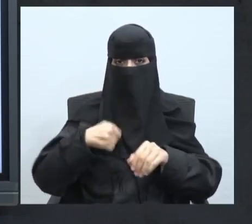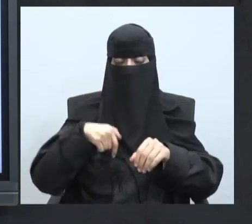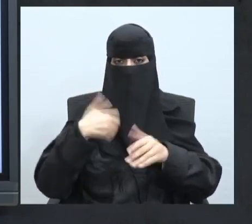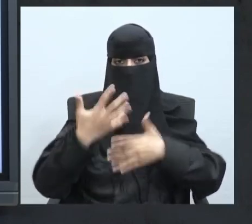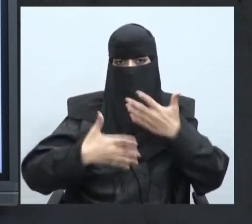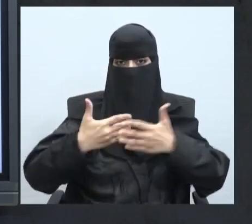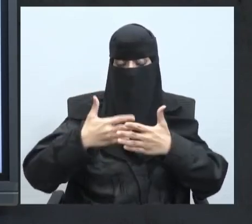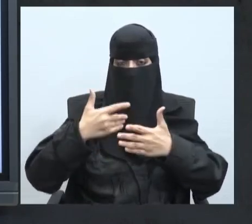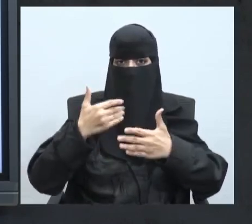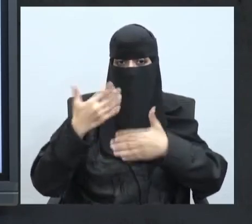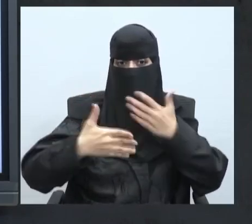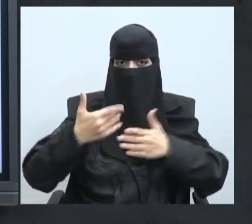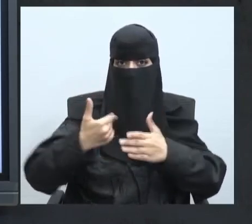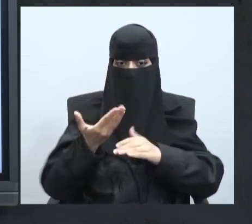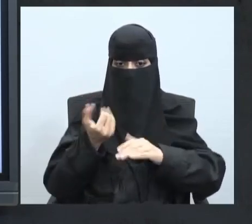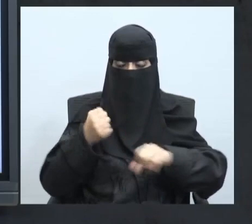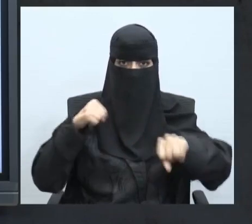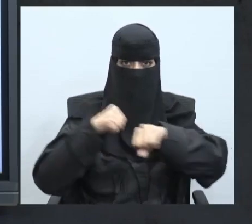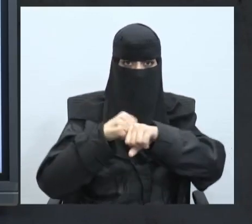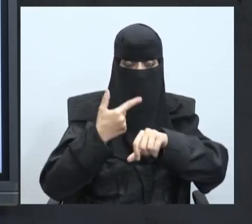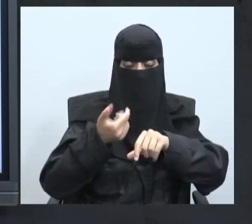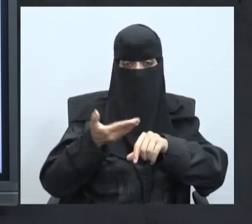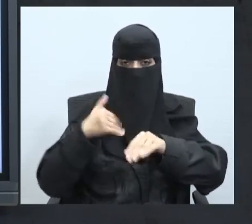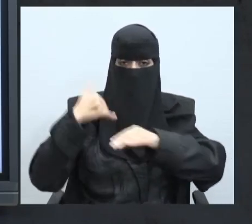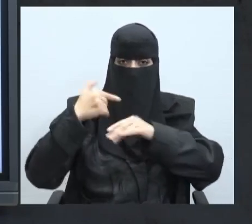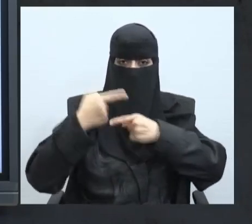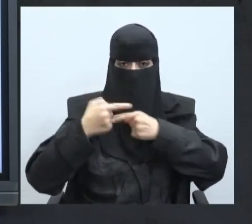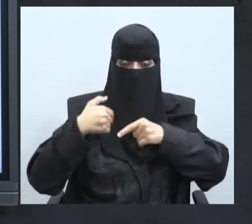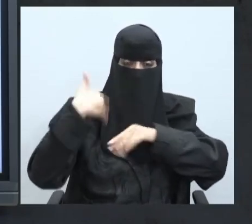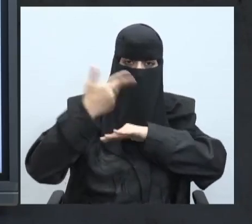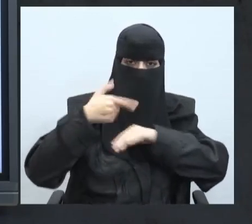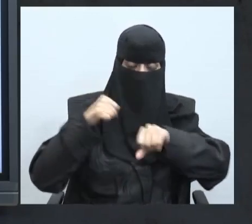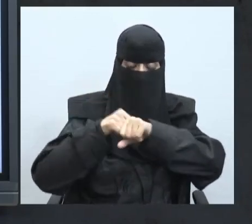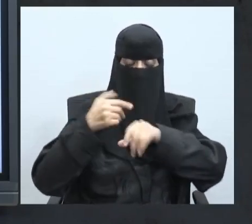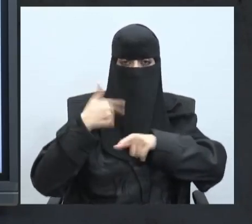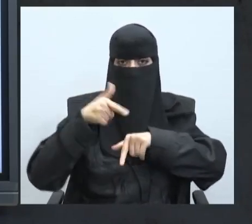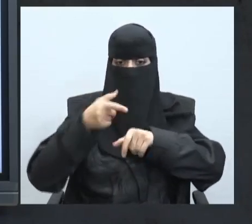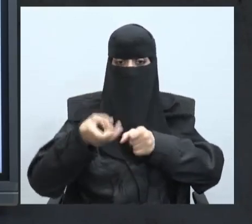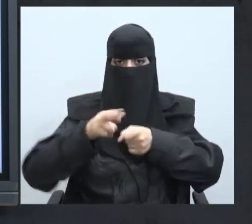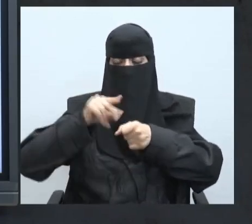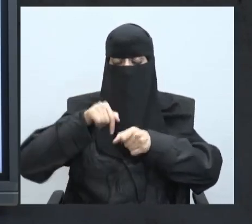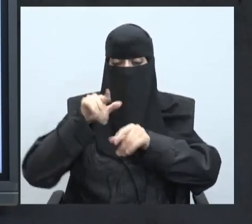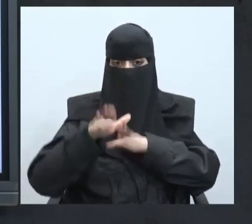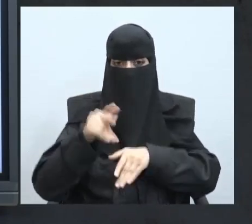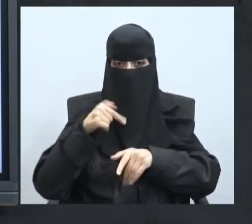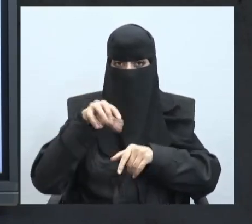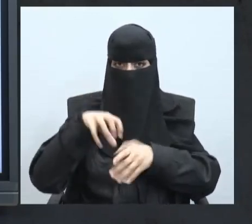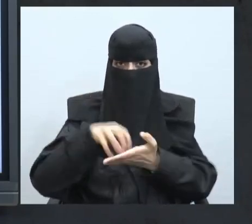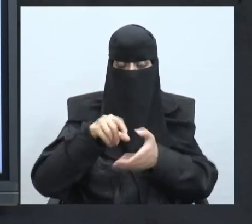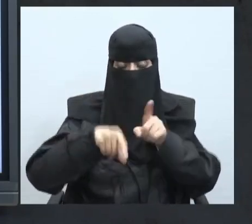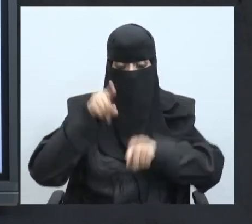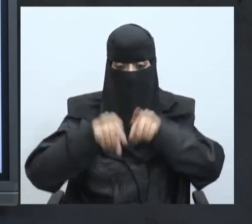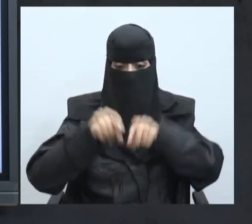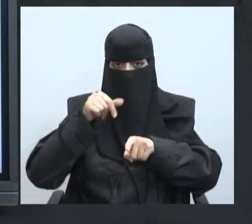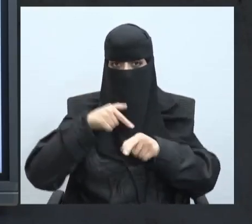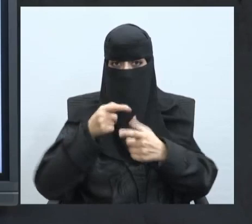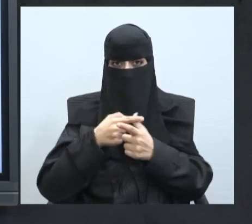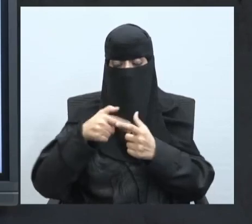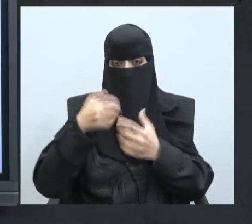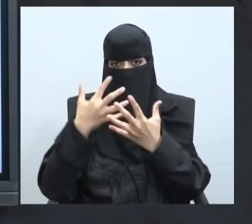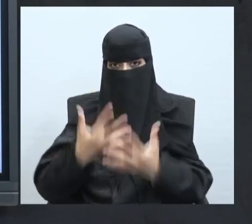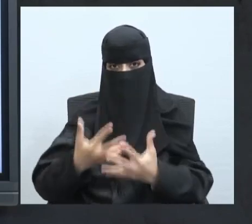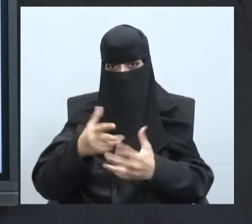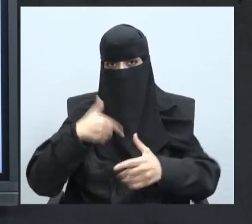الطاقه بعد التصادم واستخدمناه في حال المسائل هنا لماذا عدنا الي مره اخرى حتى حتى اضع مقارنه فيما بين